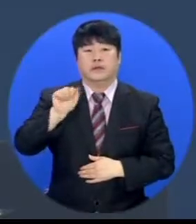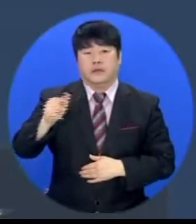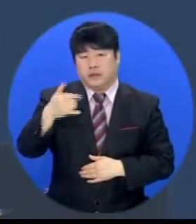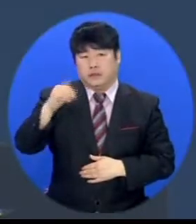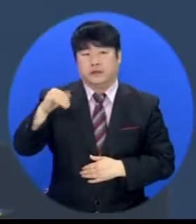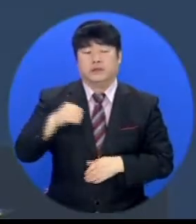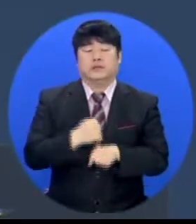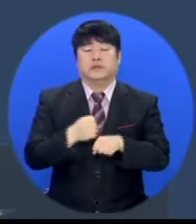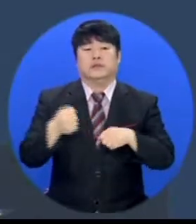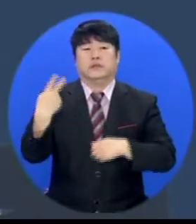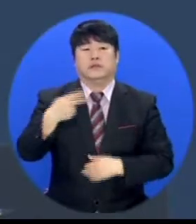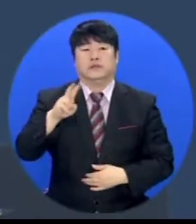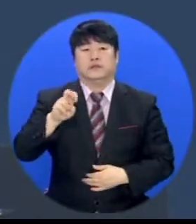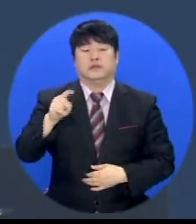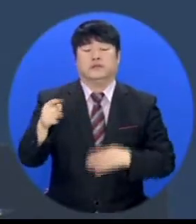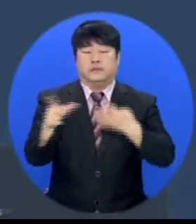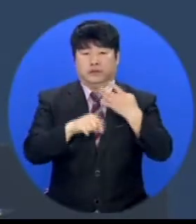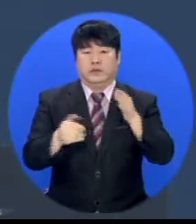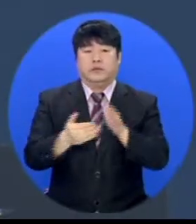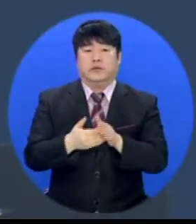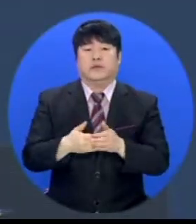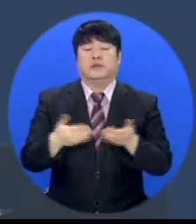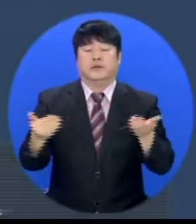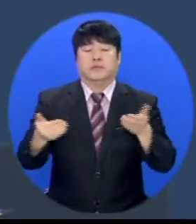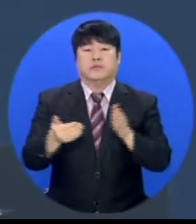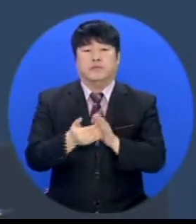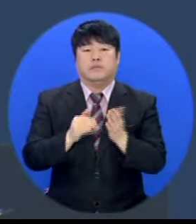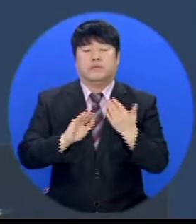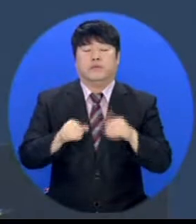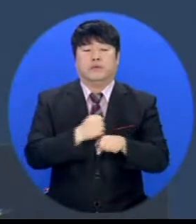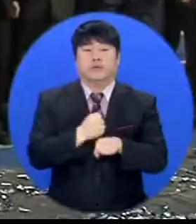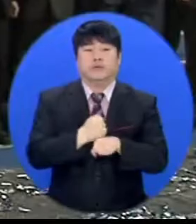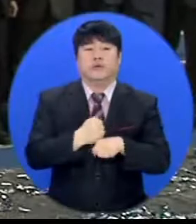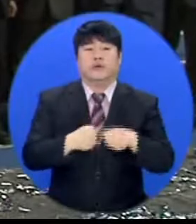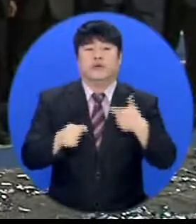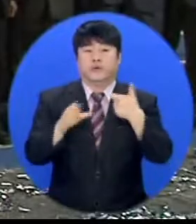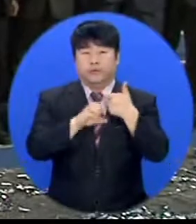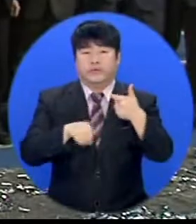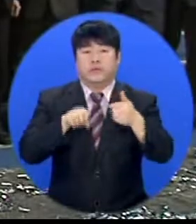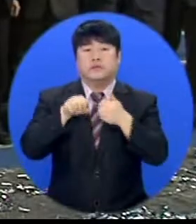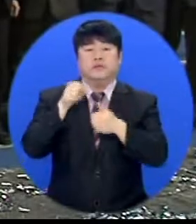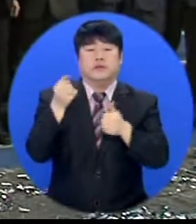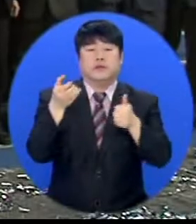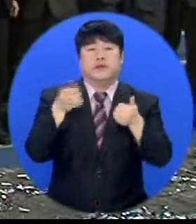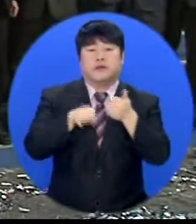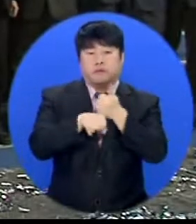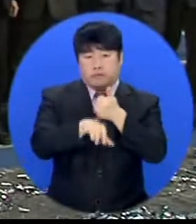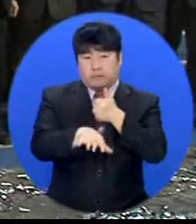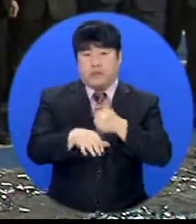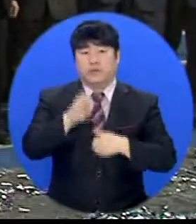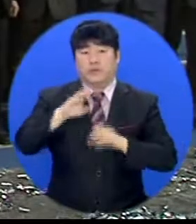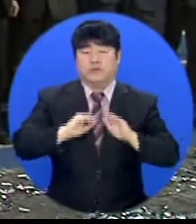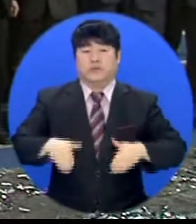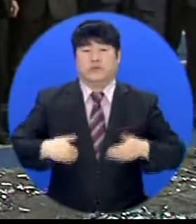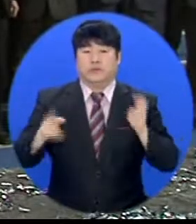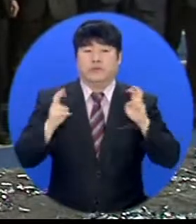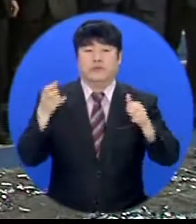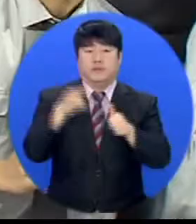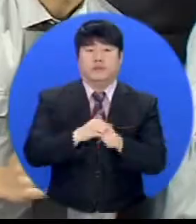2021년 4월까지 마칠 예정이고 하도급 공사 금액의 60% 이상을 광주 전남 업체가 맡게